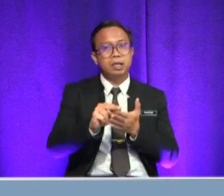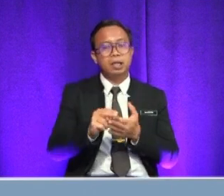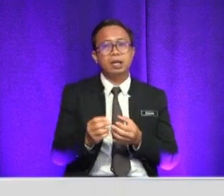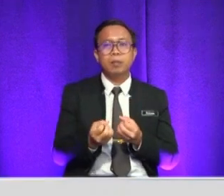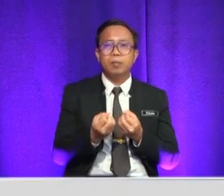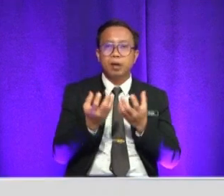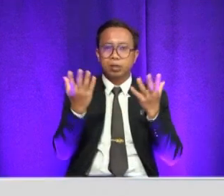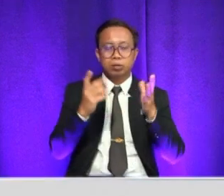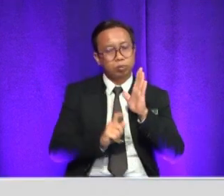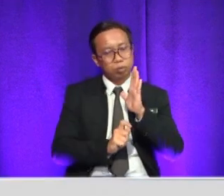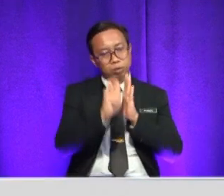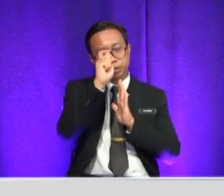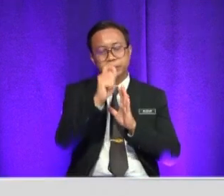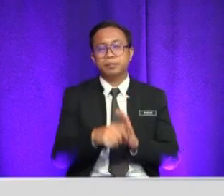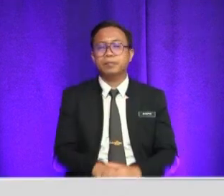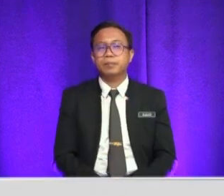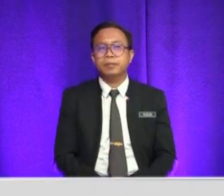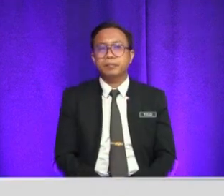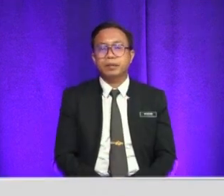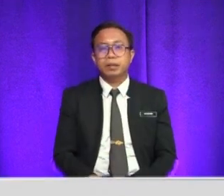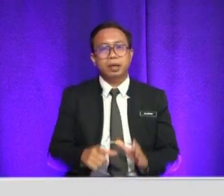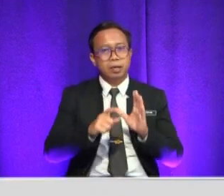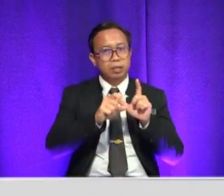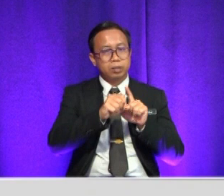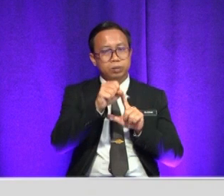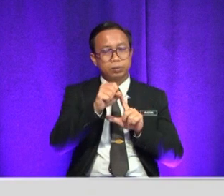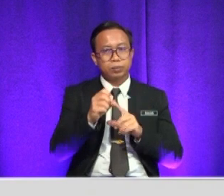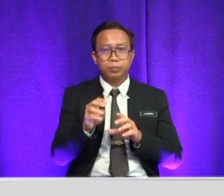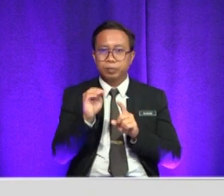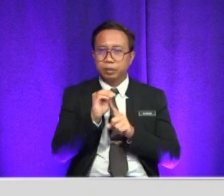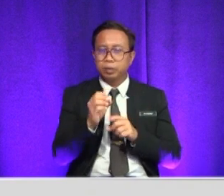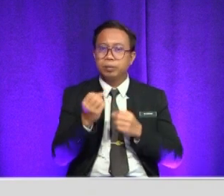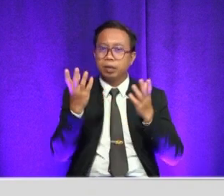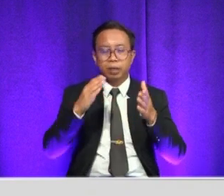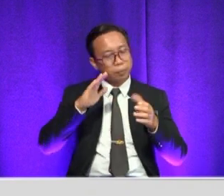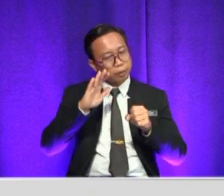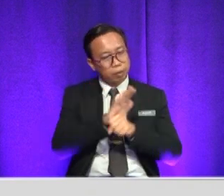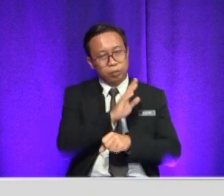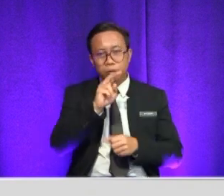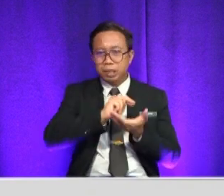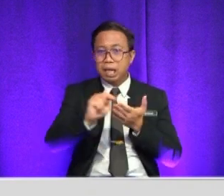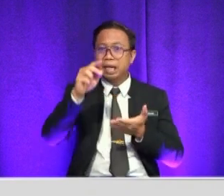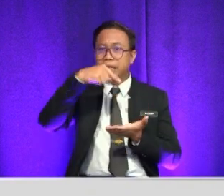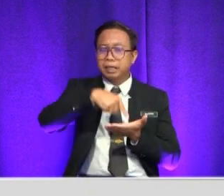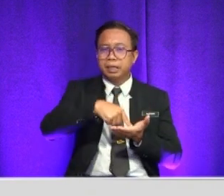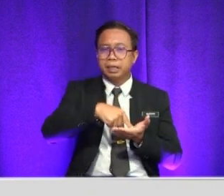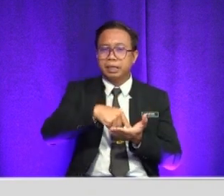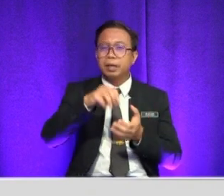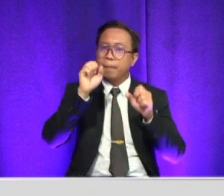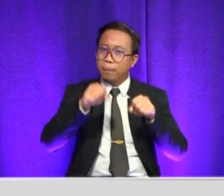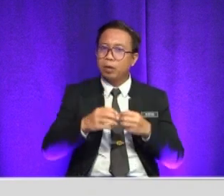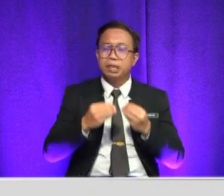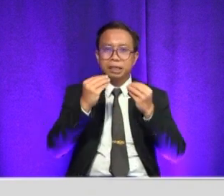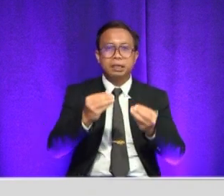terlampau tinggi. Jadi, bila laras suhu dan nilai meter pelbagai memenuhi ketiga-tiga nilai ini, maka boleh kita